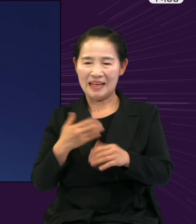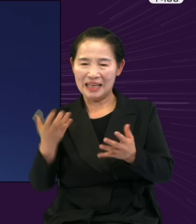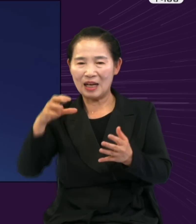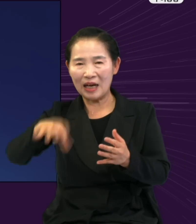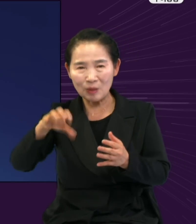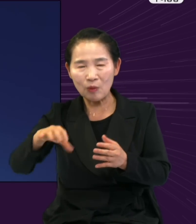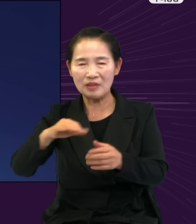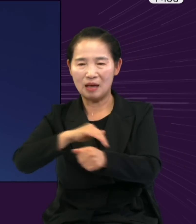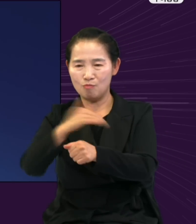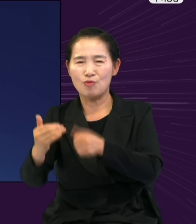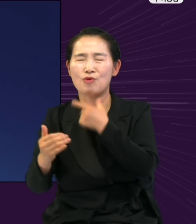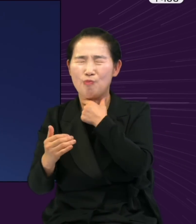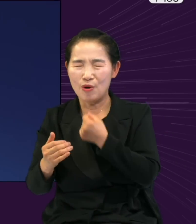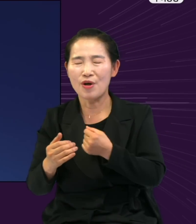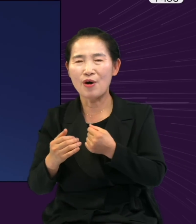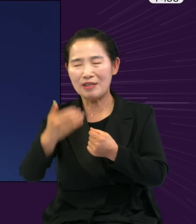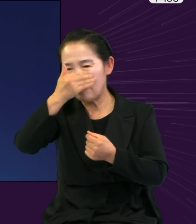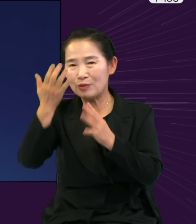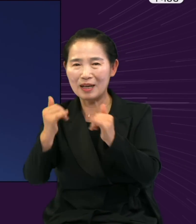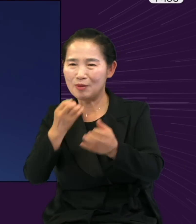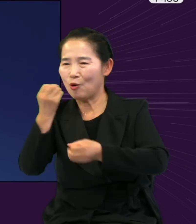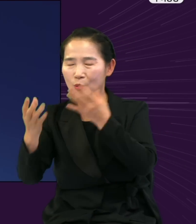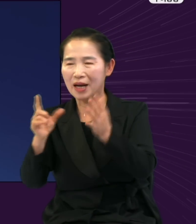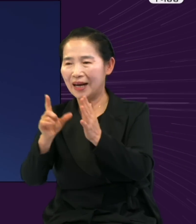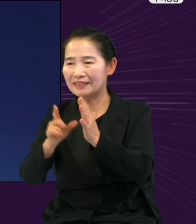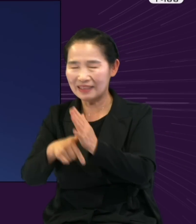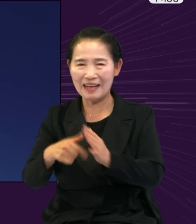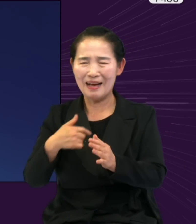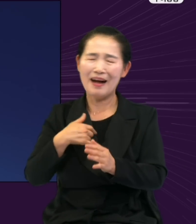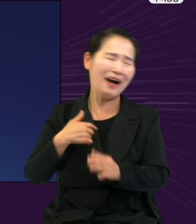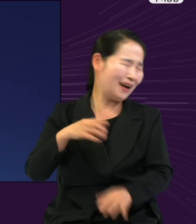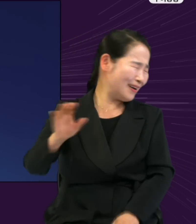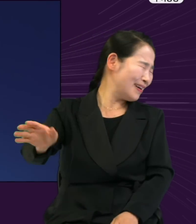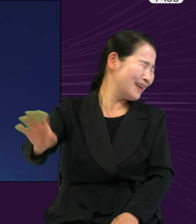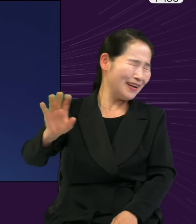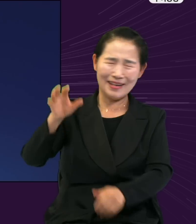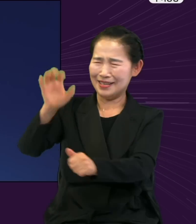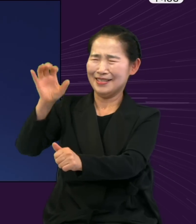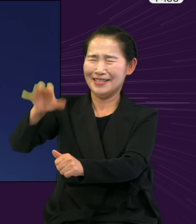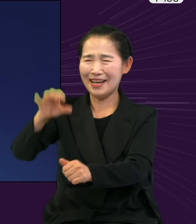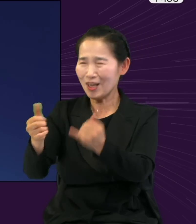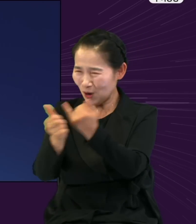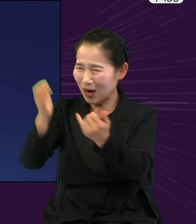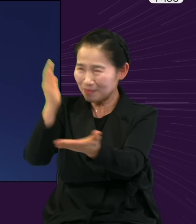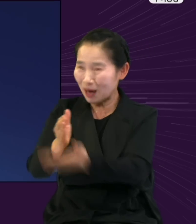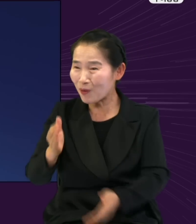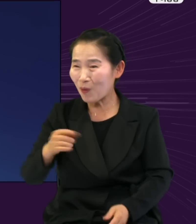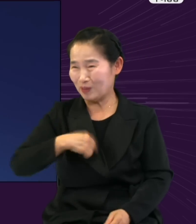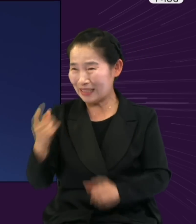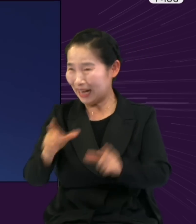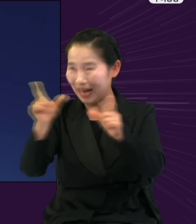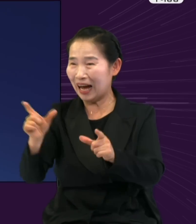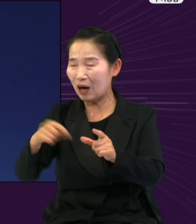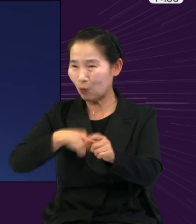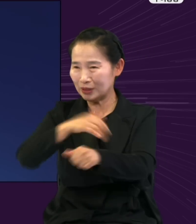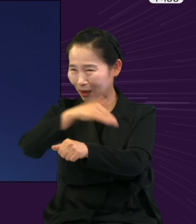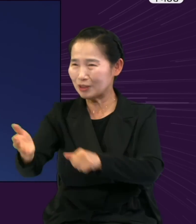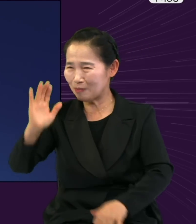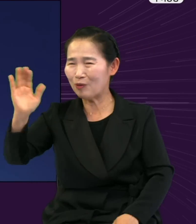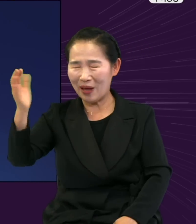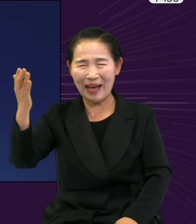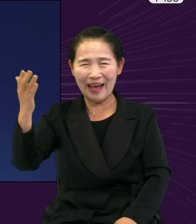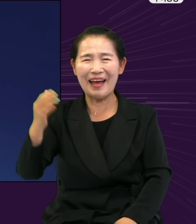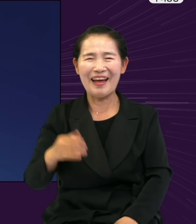예뻐할까요? 아니죠. 야단을 치죠. 그러면 차라리 결혼하지 마. 혼자 살아. 혼자서 묻히는 건 괜찮지.